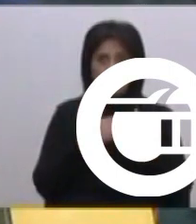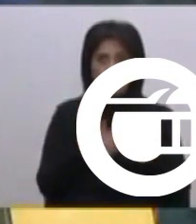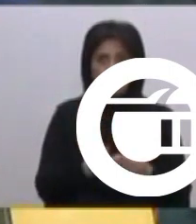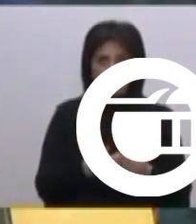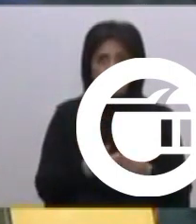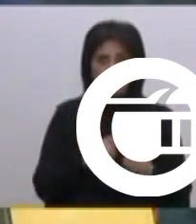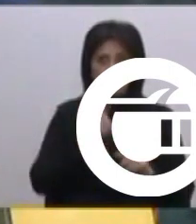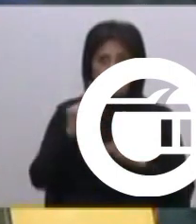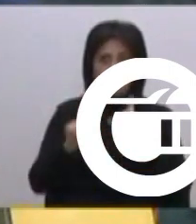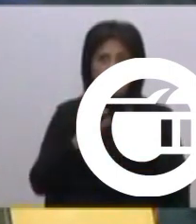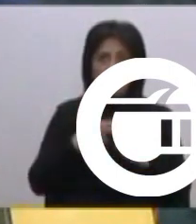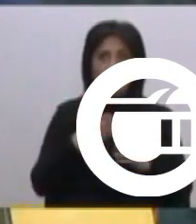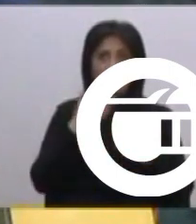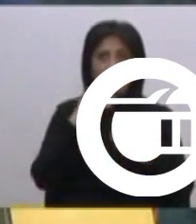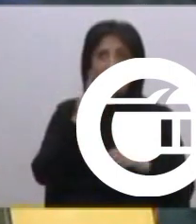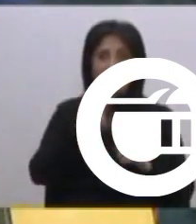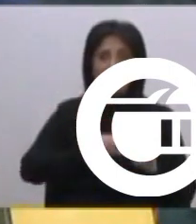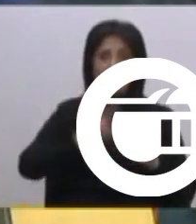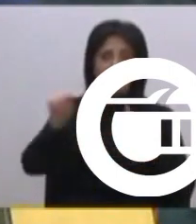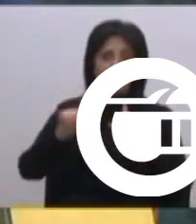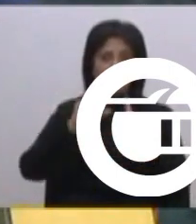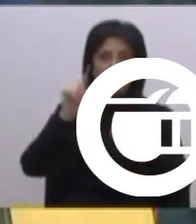უწყობს მიგრაციას, იმიტომ რომ მარტივად ადამიანები